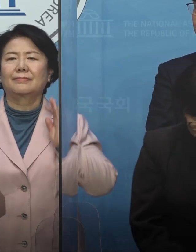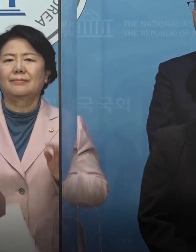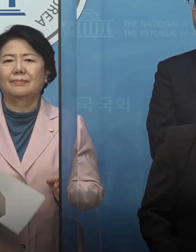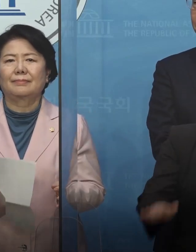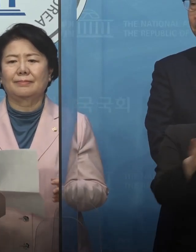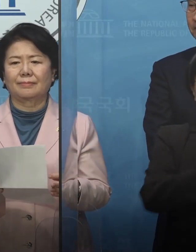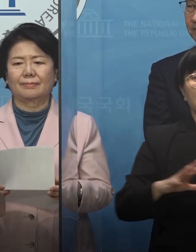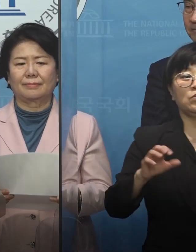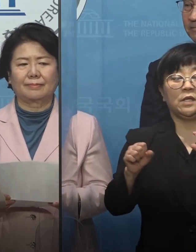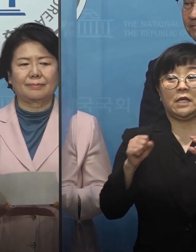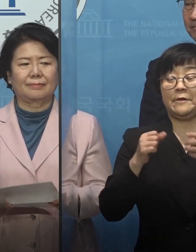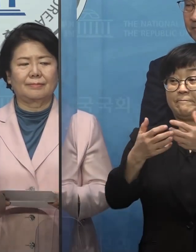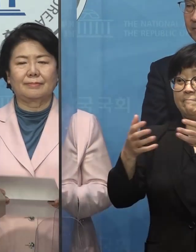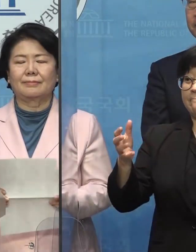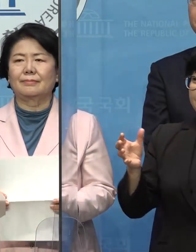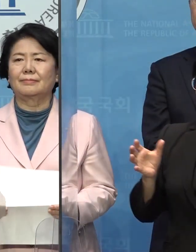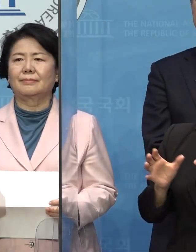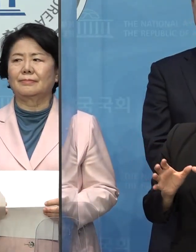저희는 국민의힘